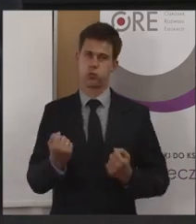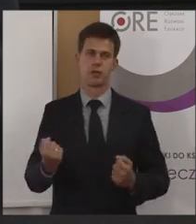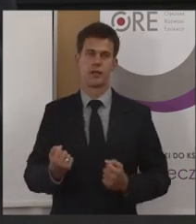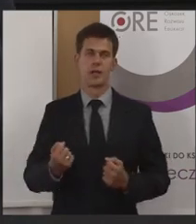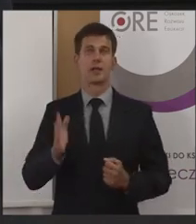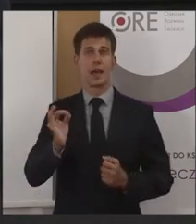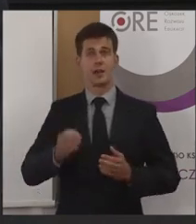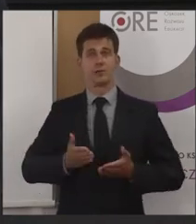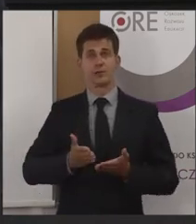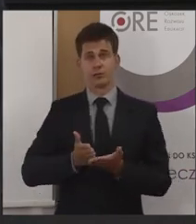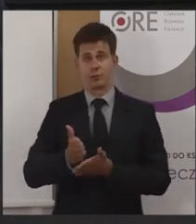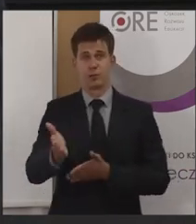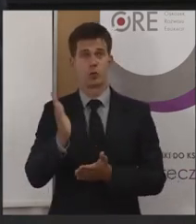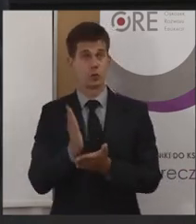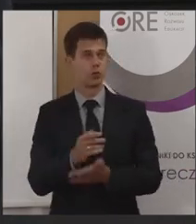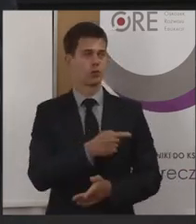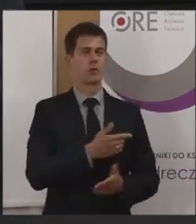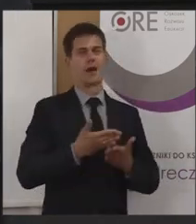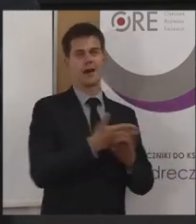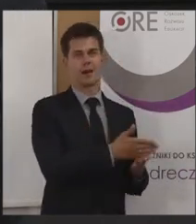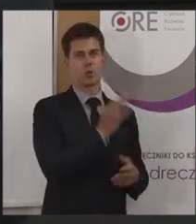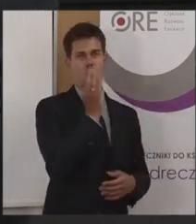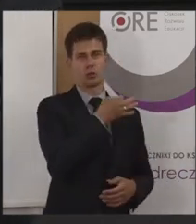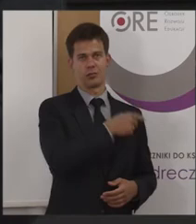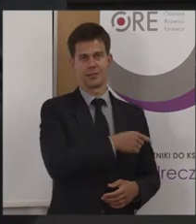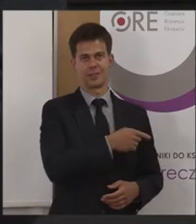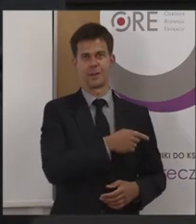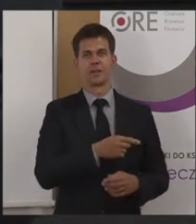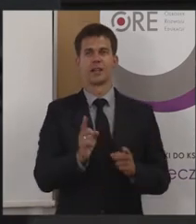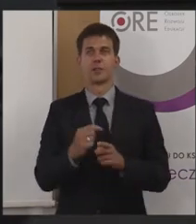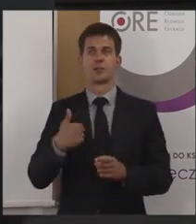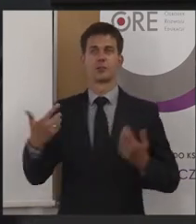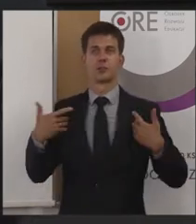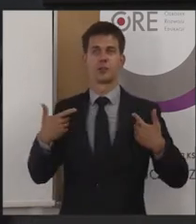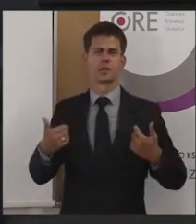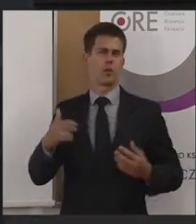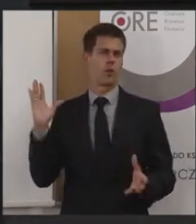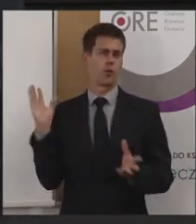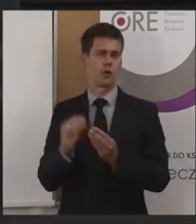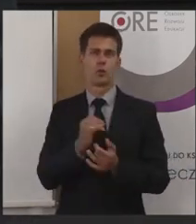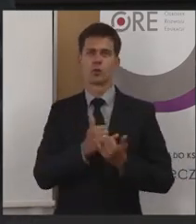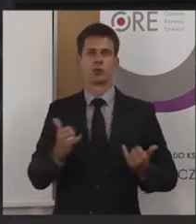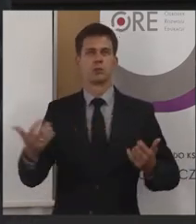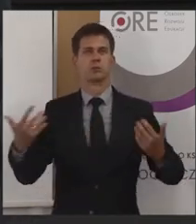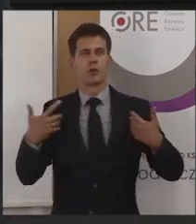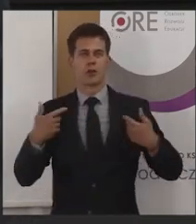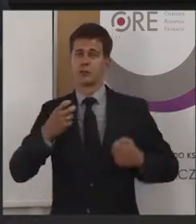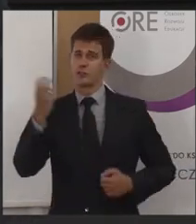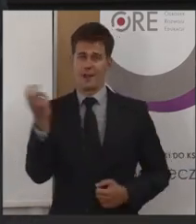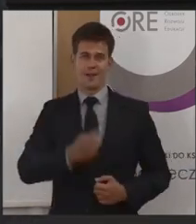a czasem przeżyłem bardzo wiele fajnych sytuacji, fajnych przygód. Na pewno było mi trudniej niż moim